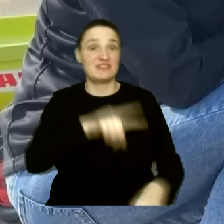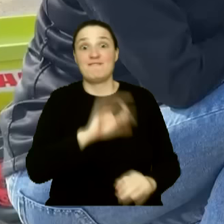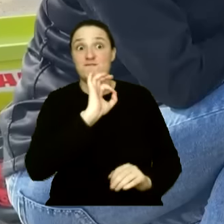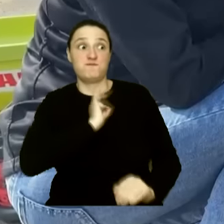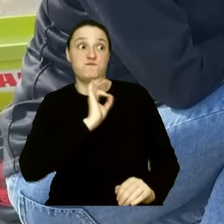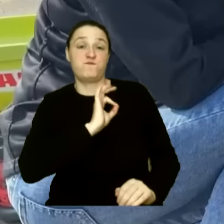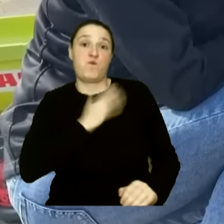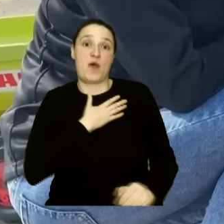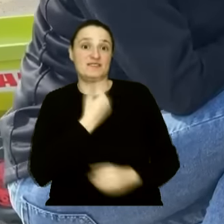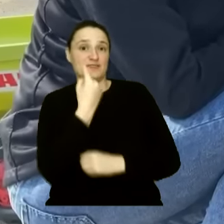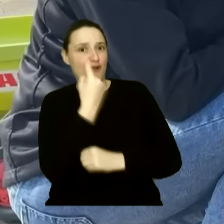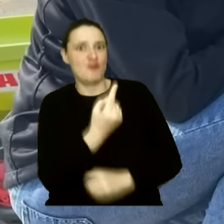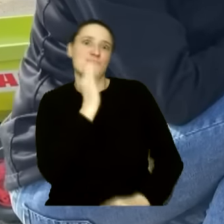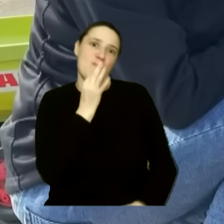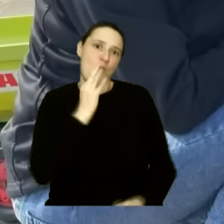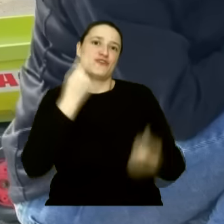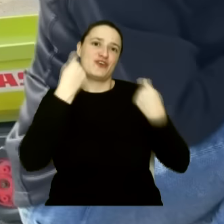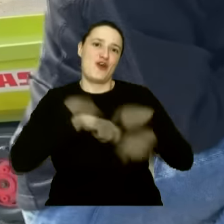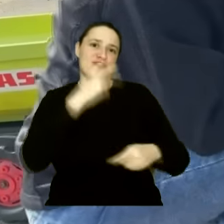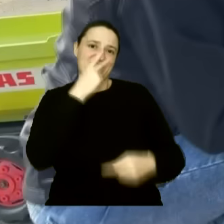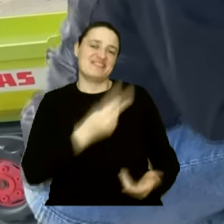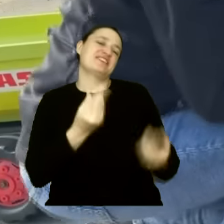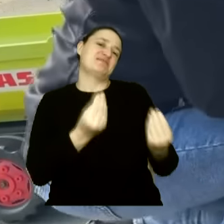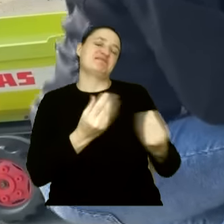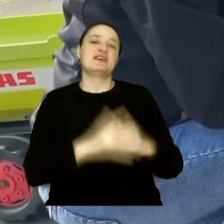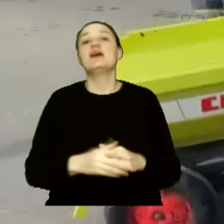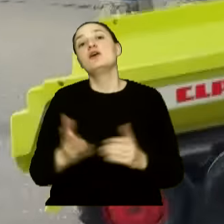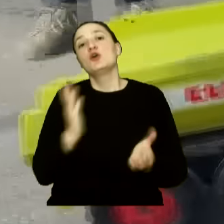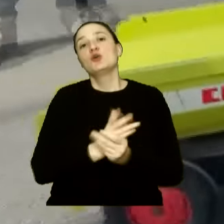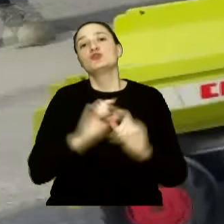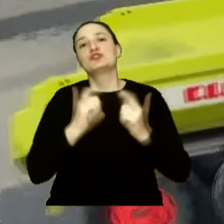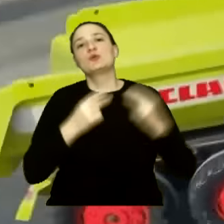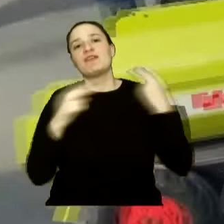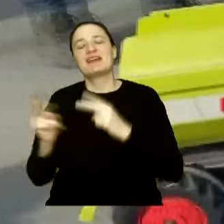młodego rolnika przystało, a my oddajemy, szanowni państwo, głos do studia.